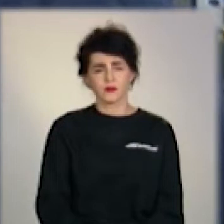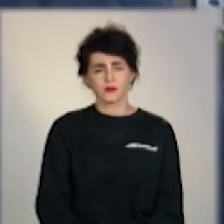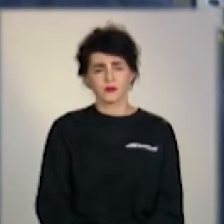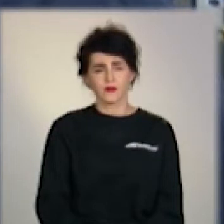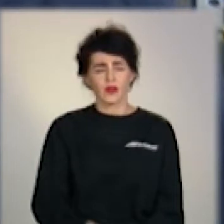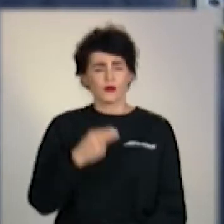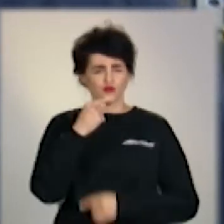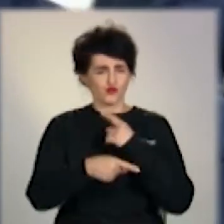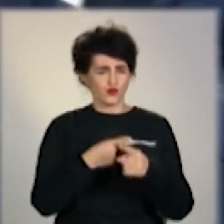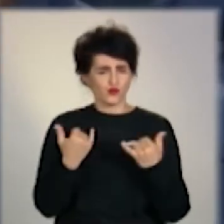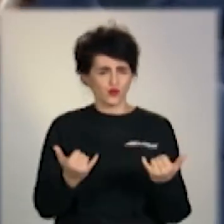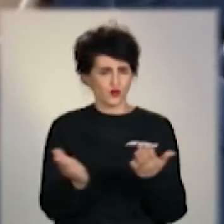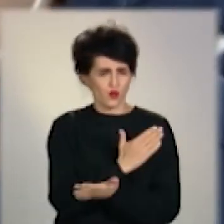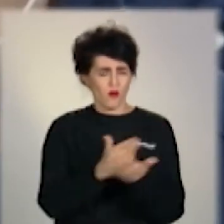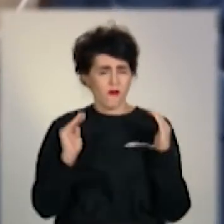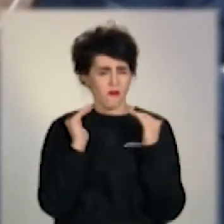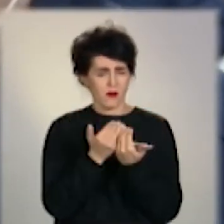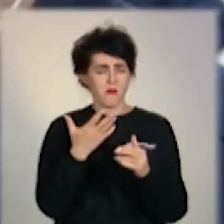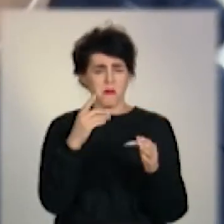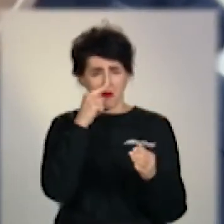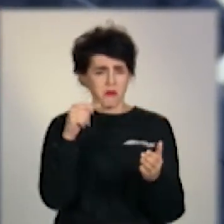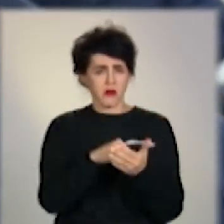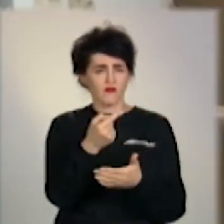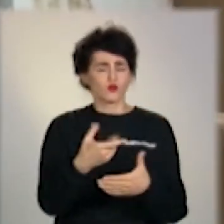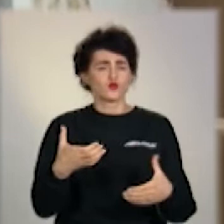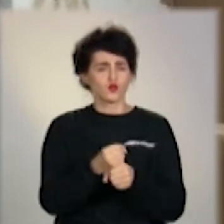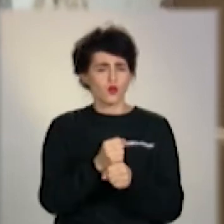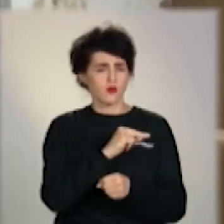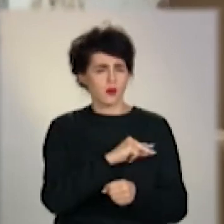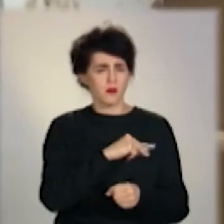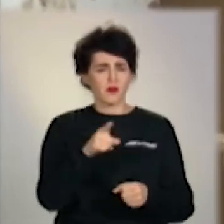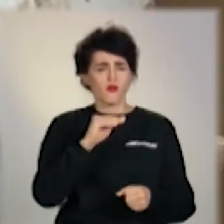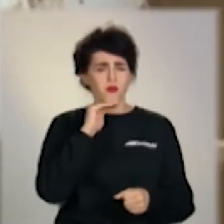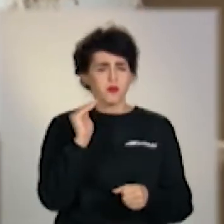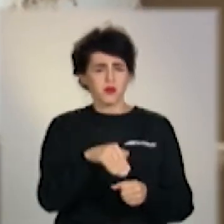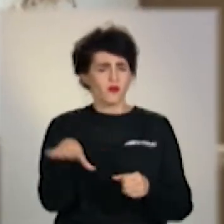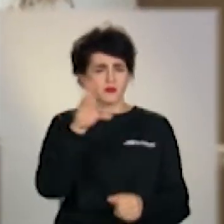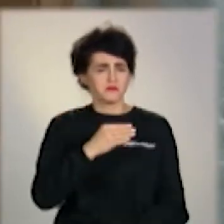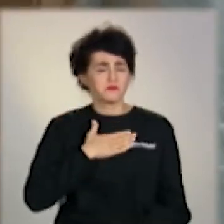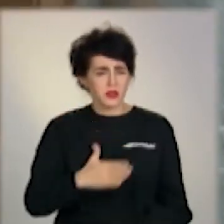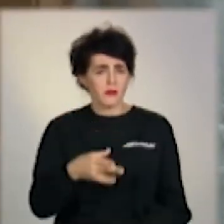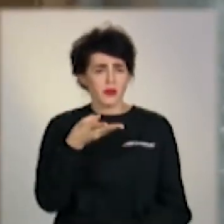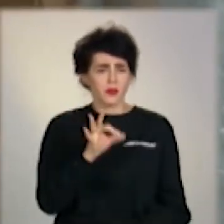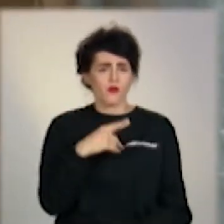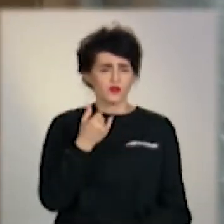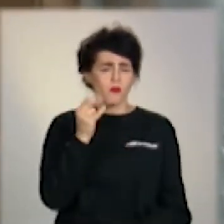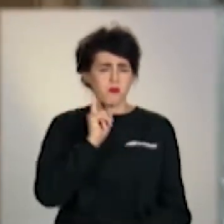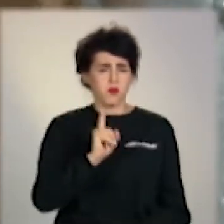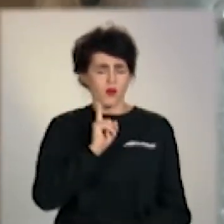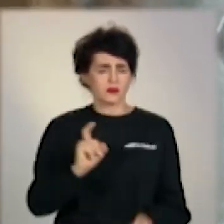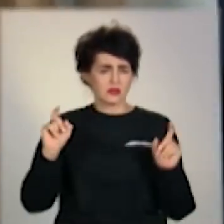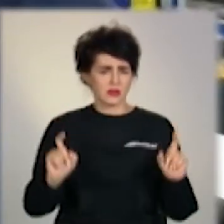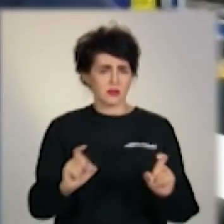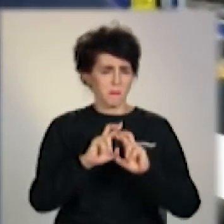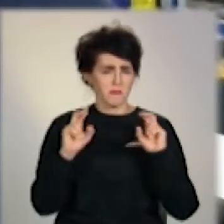Через коронакризу зварювальника Дмитра скоротили. Чоловік каже, начебто і робітничі професії актуальні. Та поки доводиться сидіти без